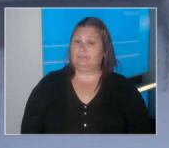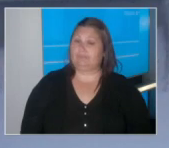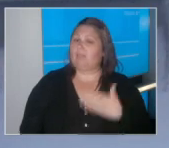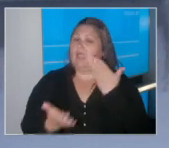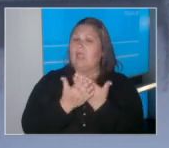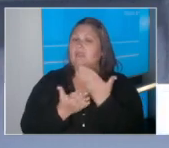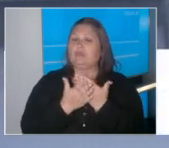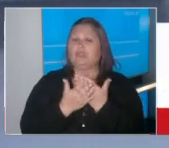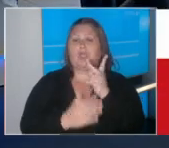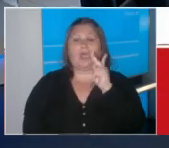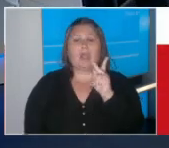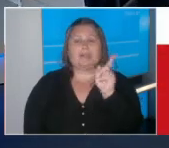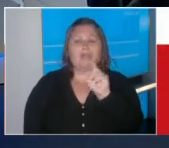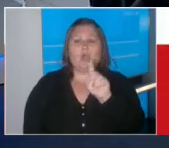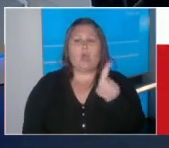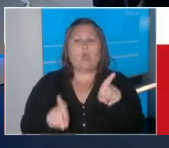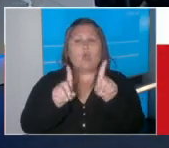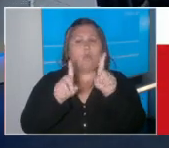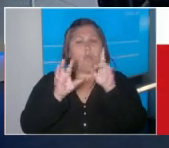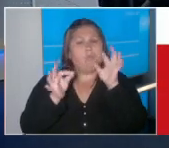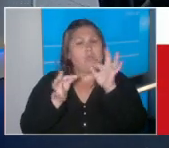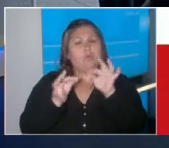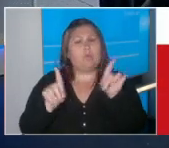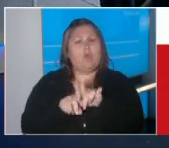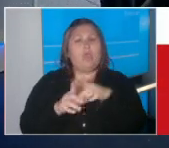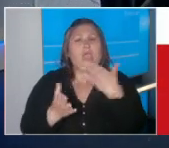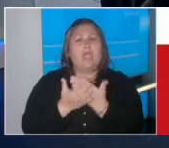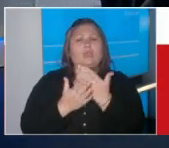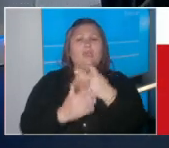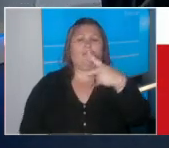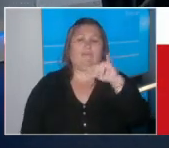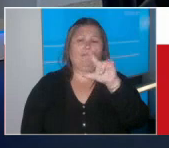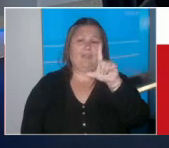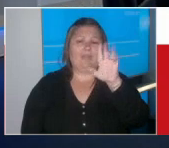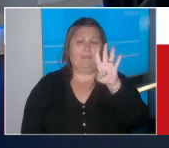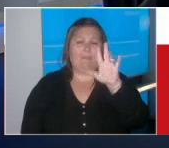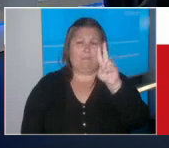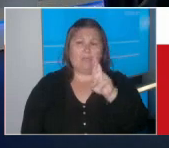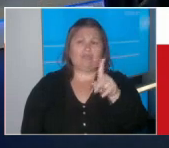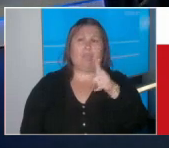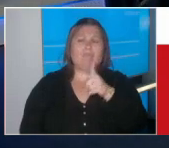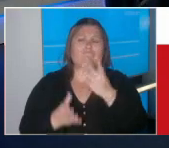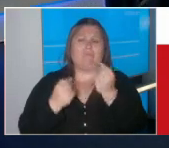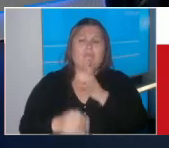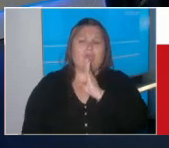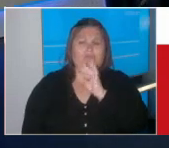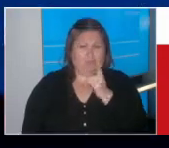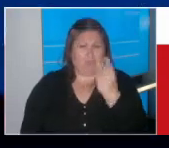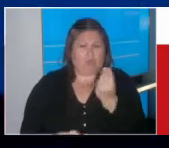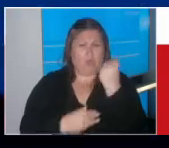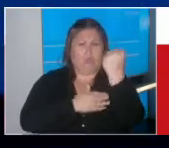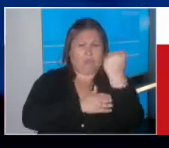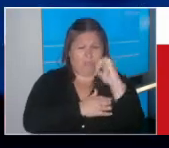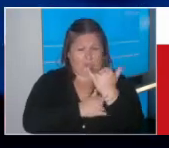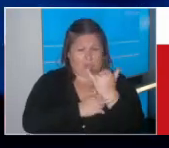העדות של קליין זה לא בדיוק כמו העדות של פילבר, שהייתה ככה מלאה בעיות, יש שם משהו יותר עוצמתי וחזק. תראה, זה